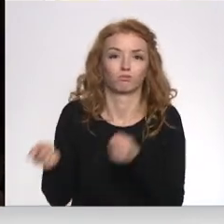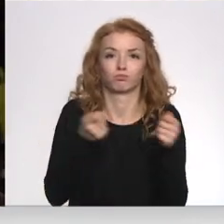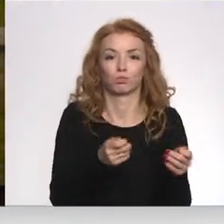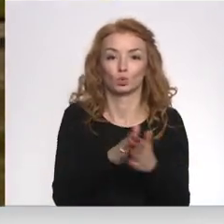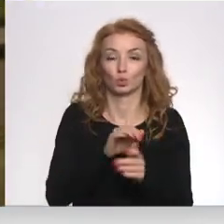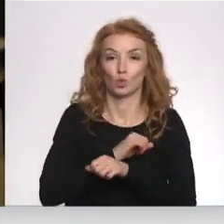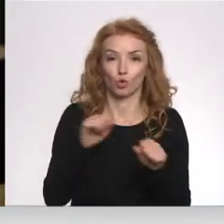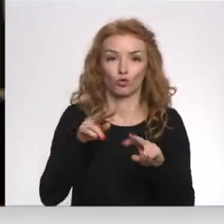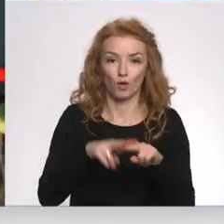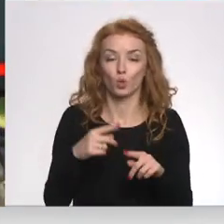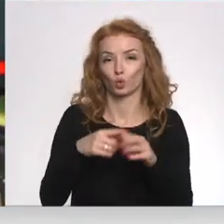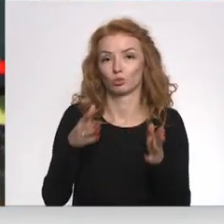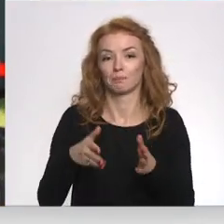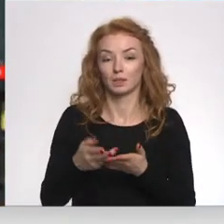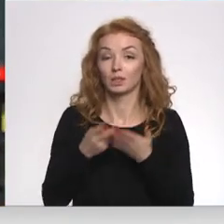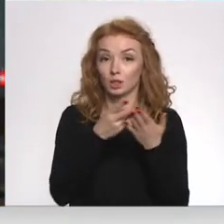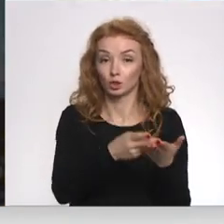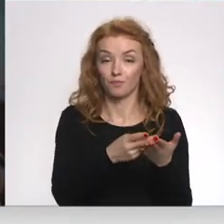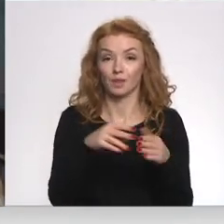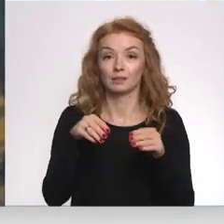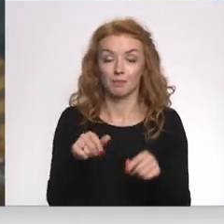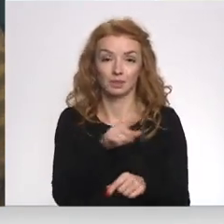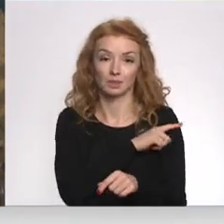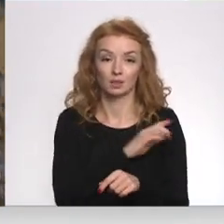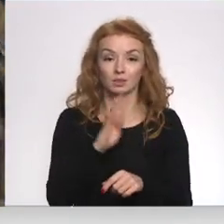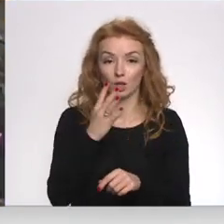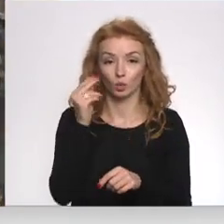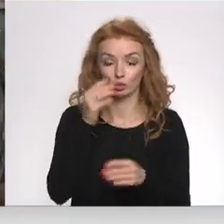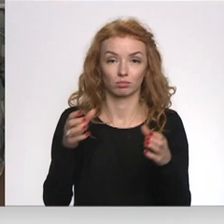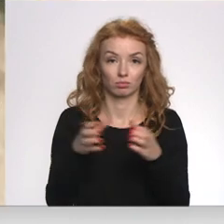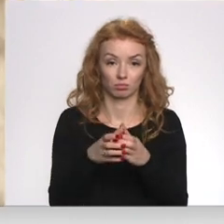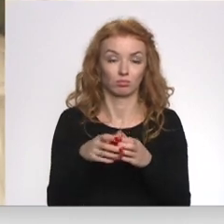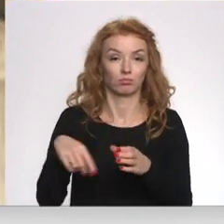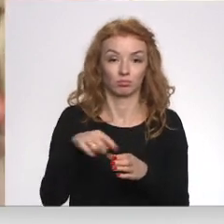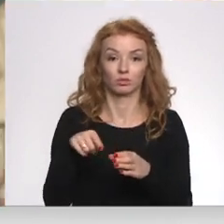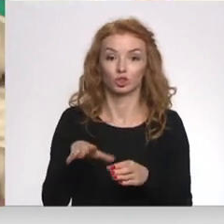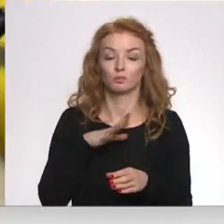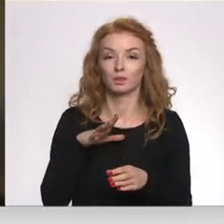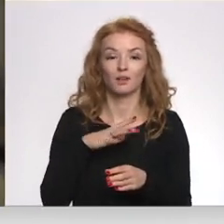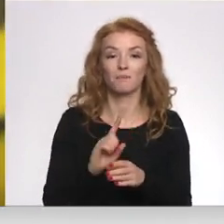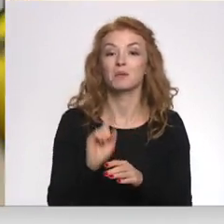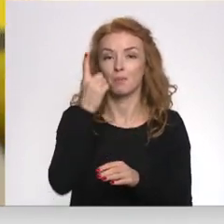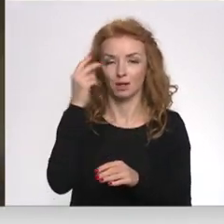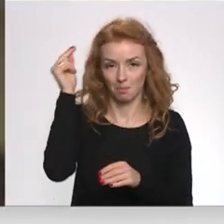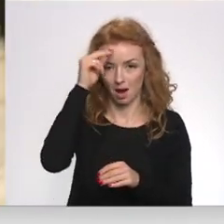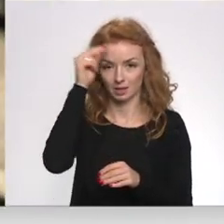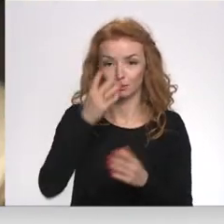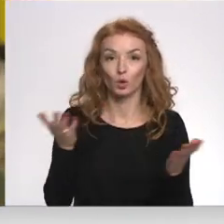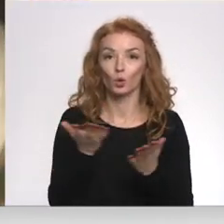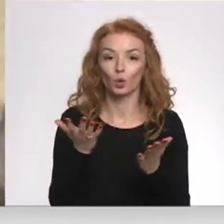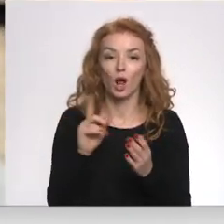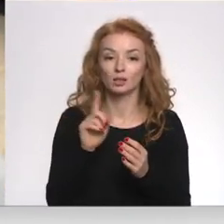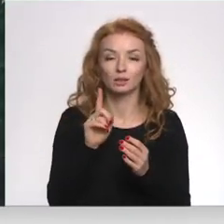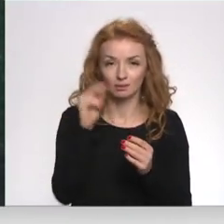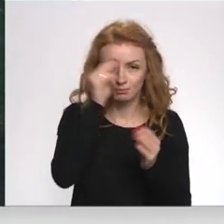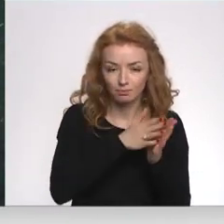un medicīnas iestādē. Zemesardzes 4. Kurzemes brigādes medicīnas rotai šīs bija vienas no pirmajām mācībām, kurās iziet